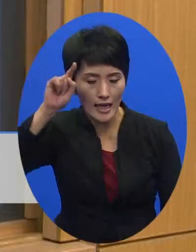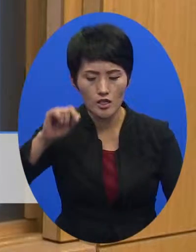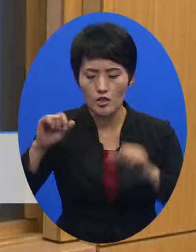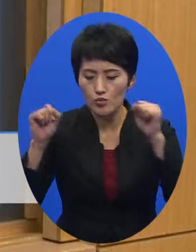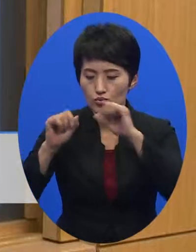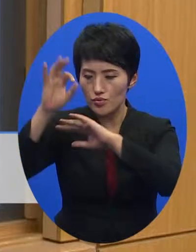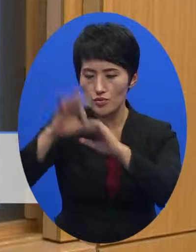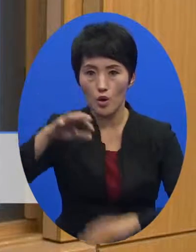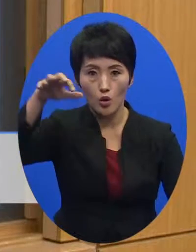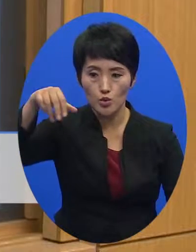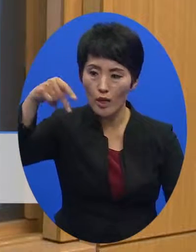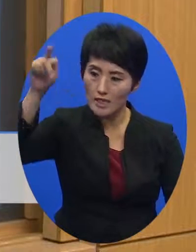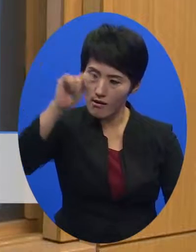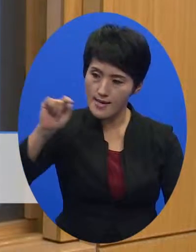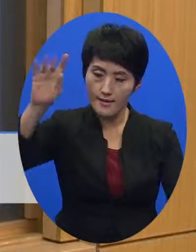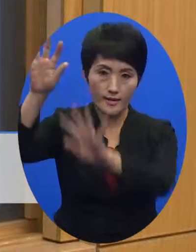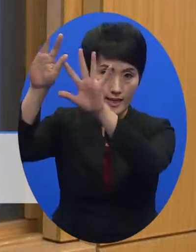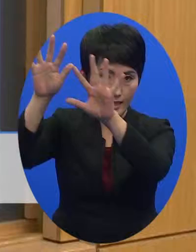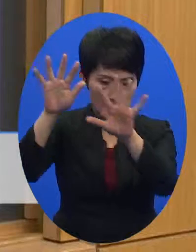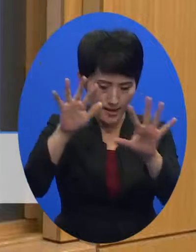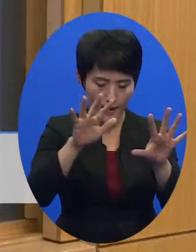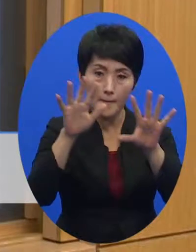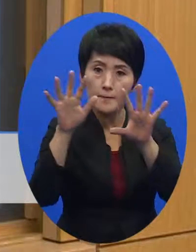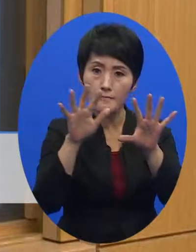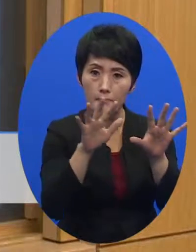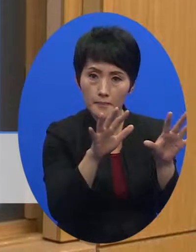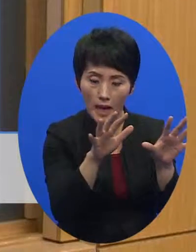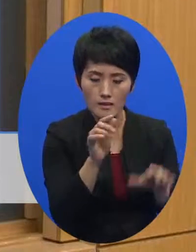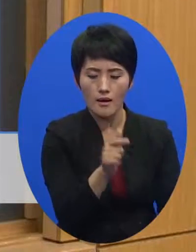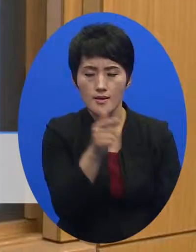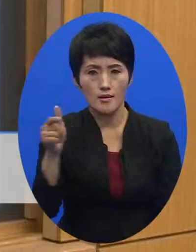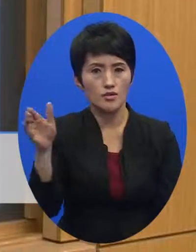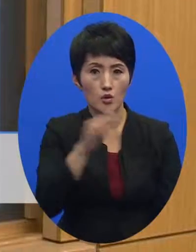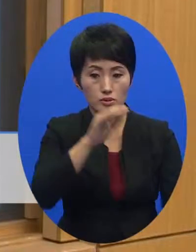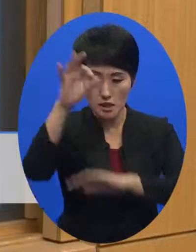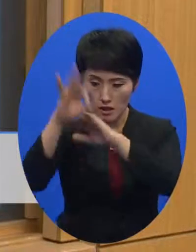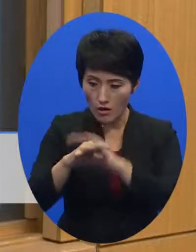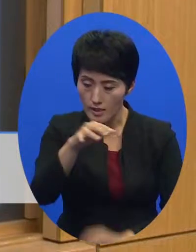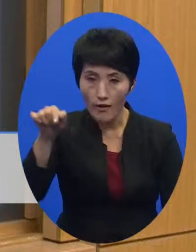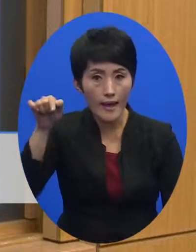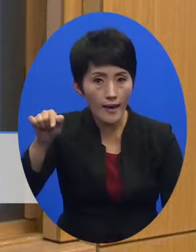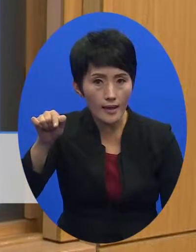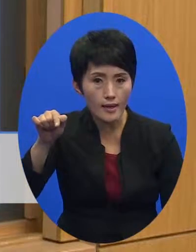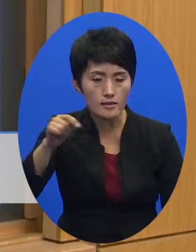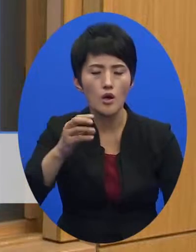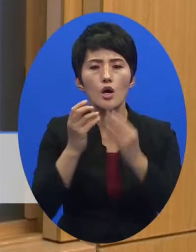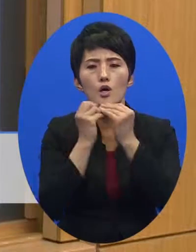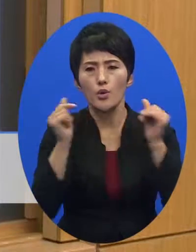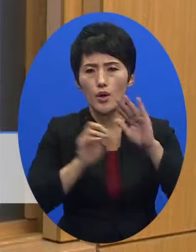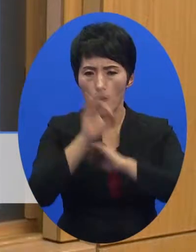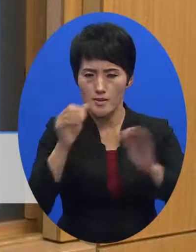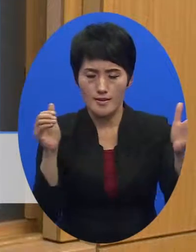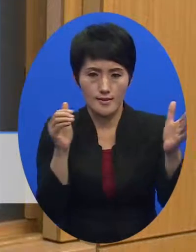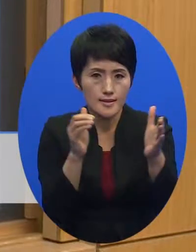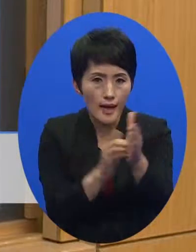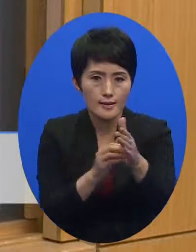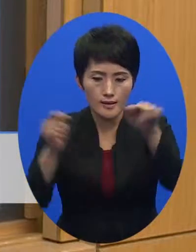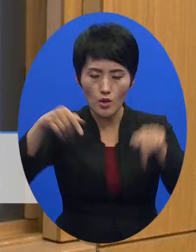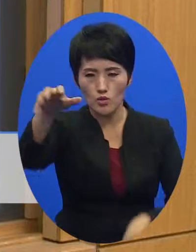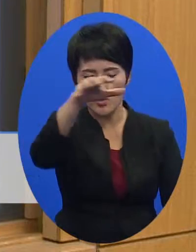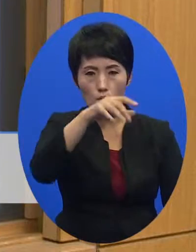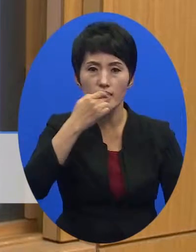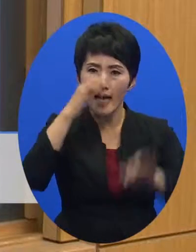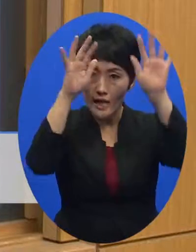내일은 북서 쪽에서 다가오는 기압골의 영향을 점차 받아 저녁부터 서양을 시작으로 토요일 오전까지